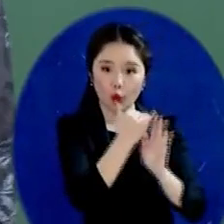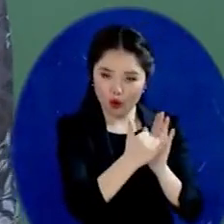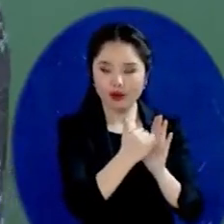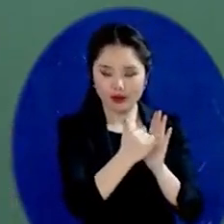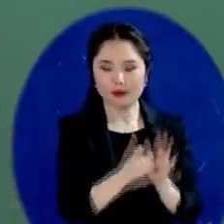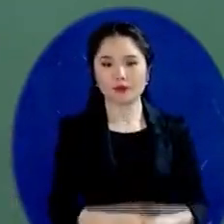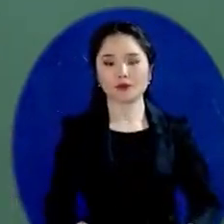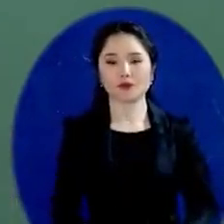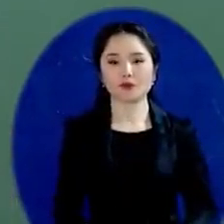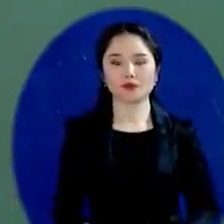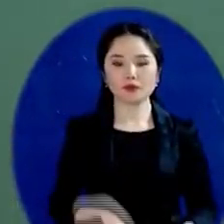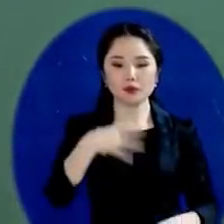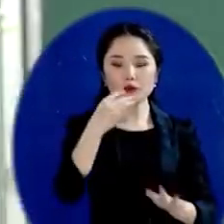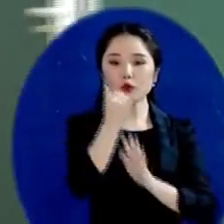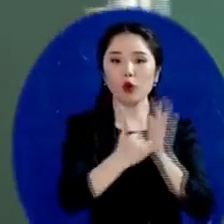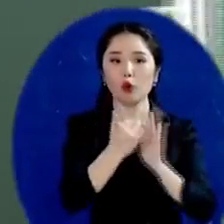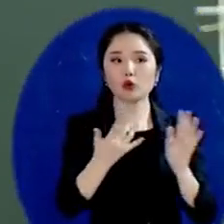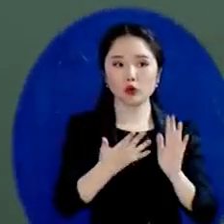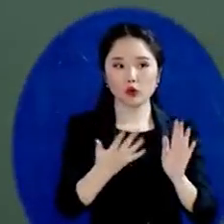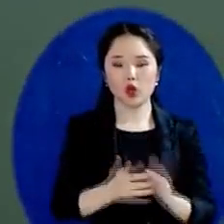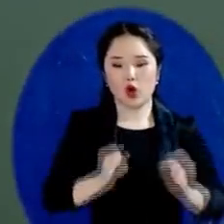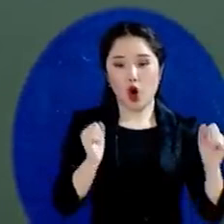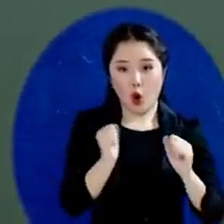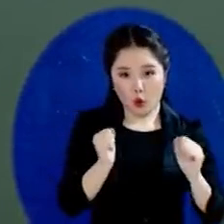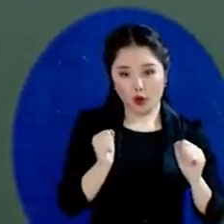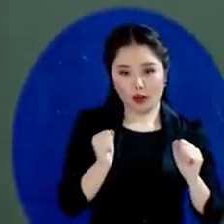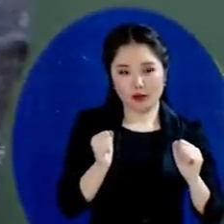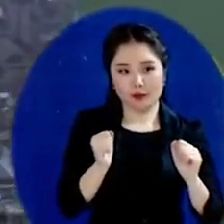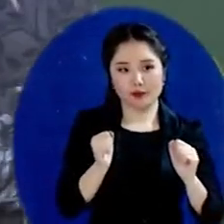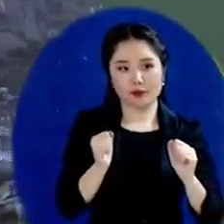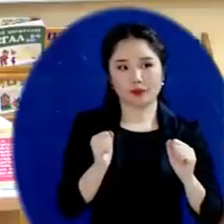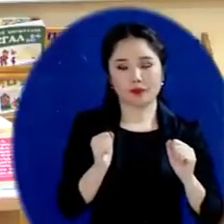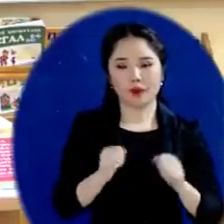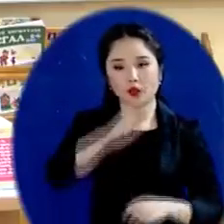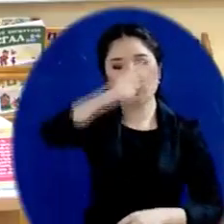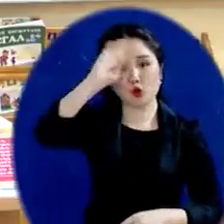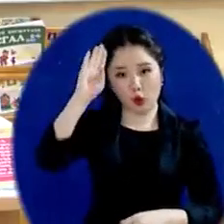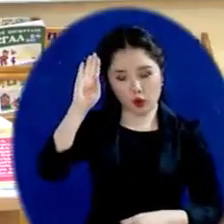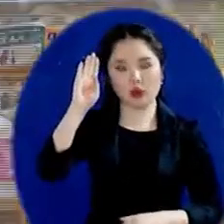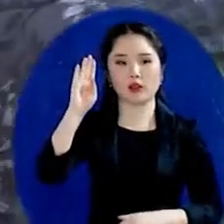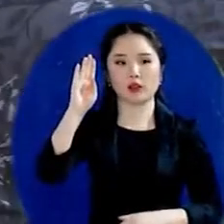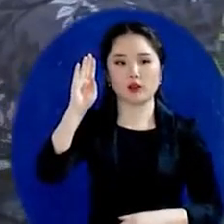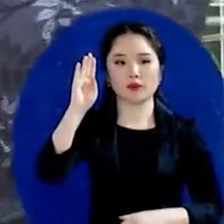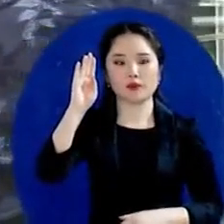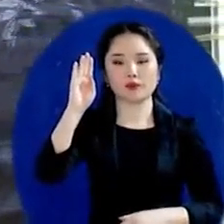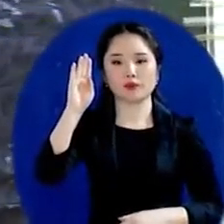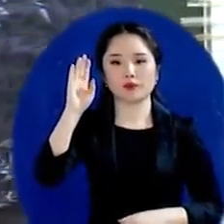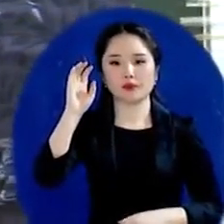дэрс, уур амьсгалтай. Дөрвөн улирал маань өвөл, зун,